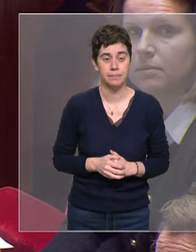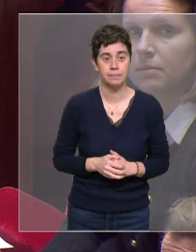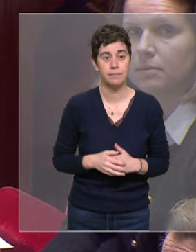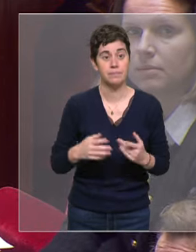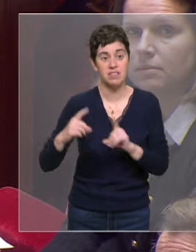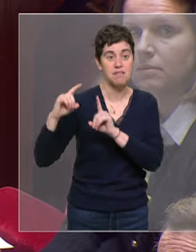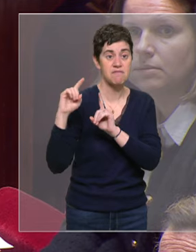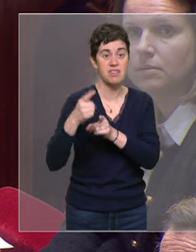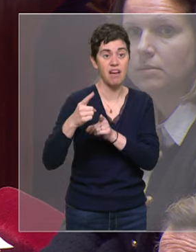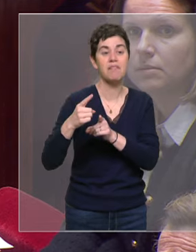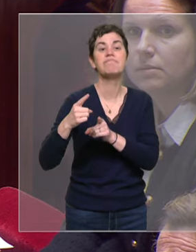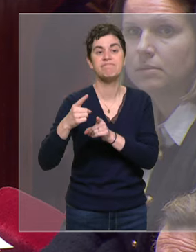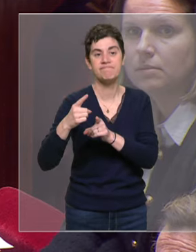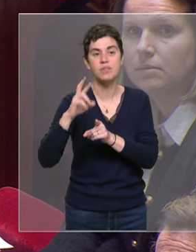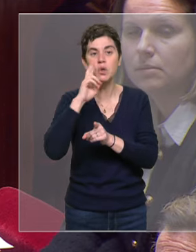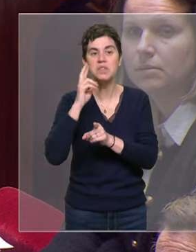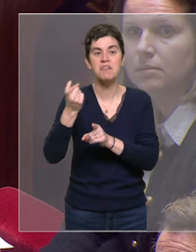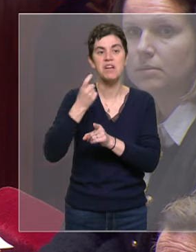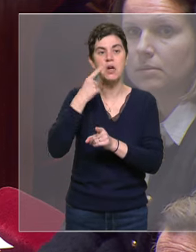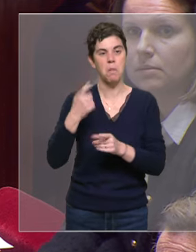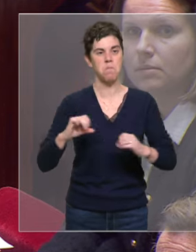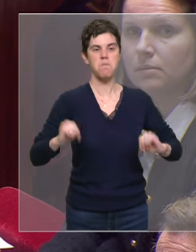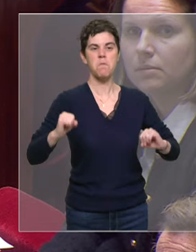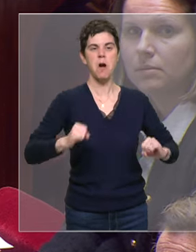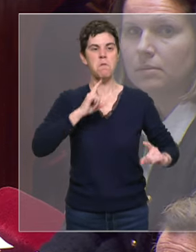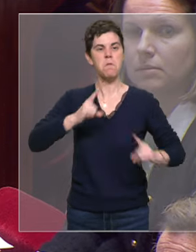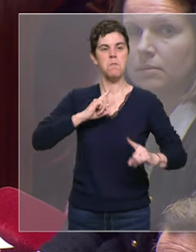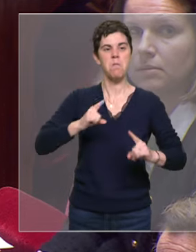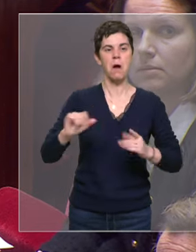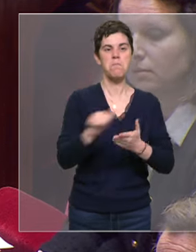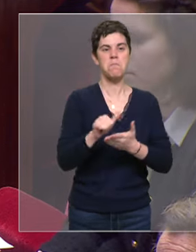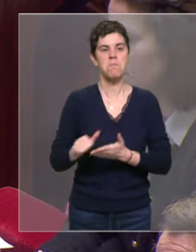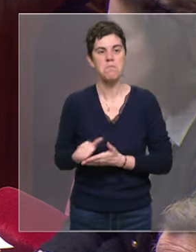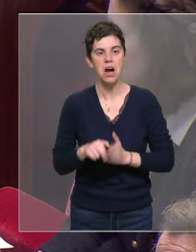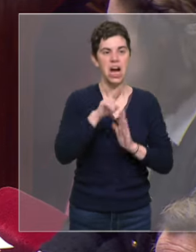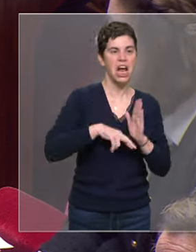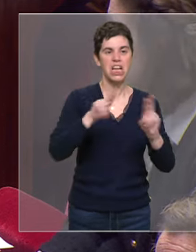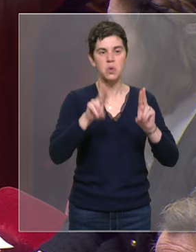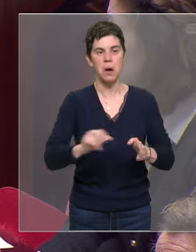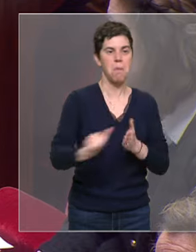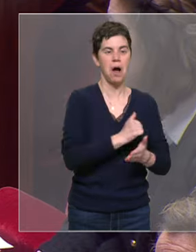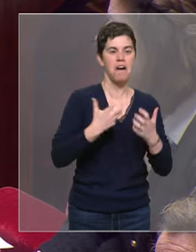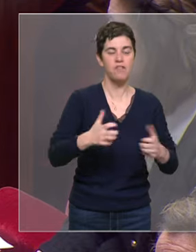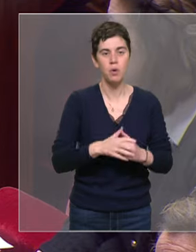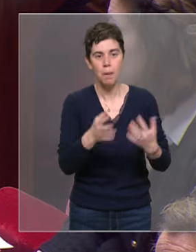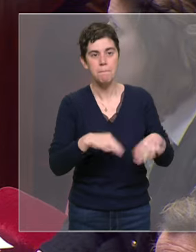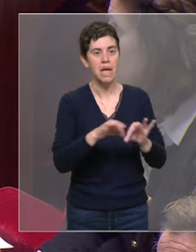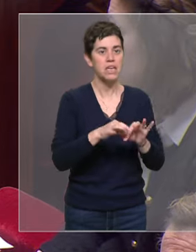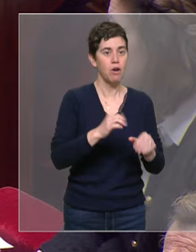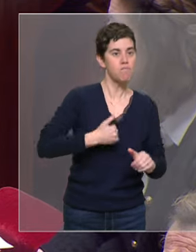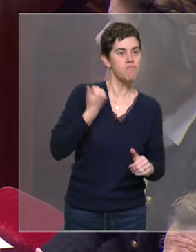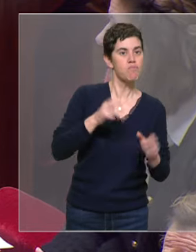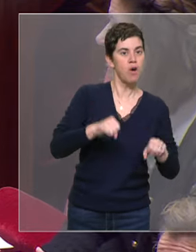C'est une guerre de la Russie pour imposer la loi du plus fort, pour déchirer les règles internationales, pour remettre en cause la souveraineté des États. Si